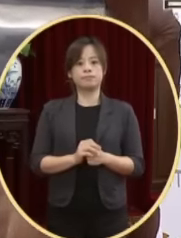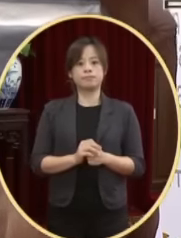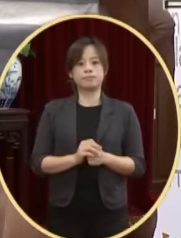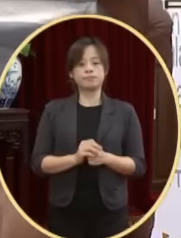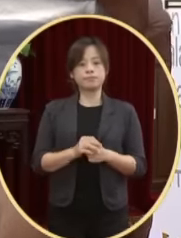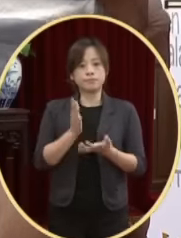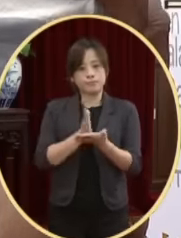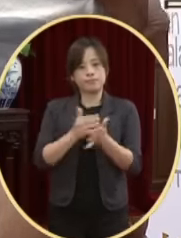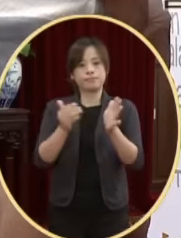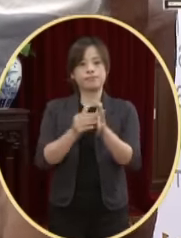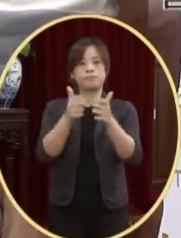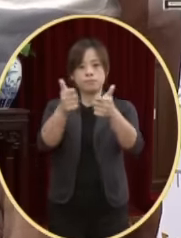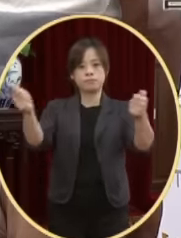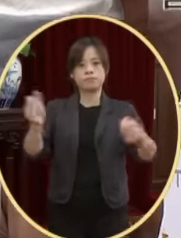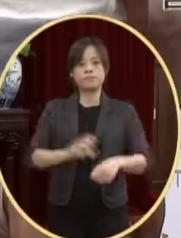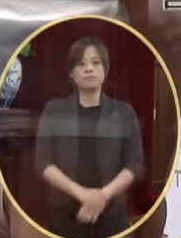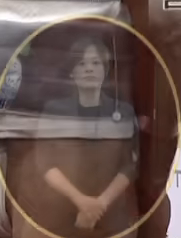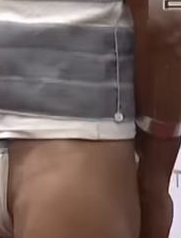以上，谢谢。